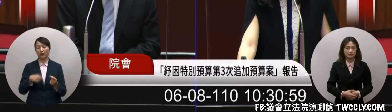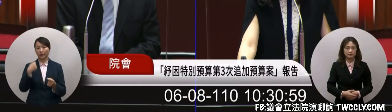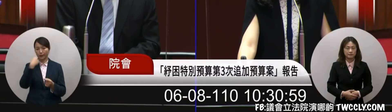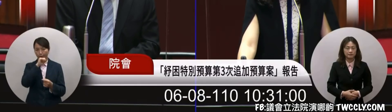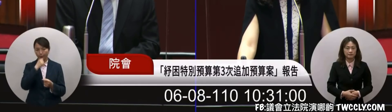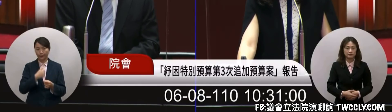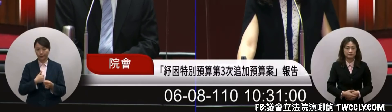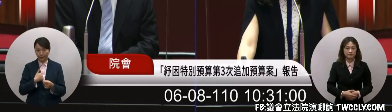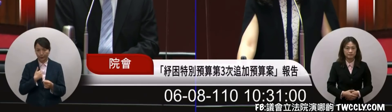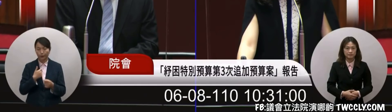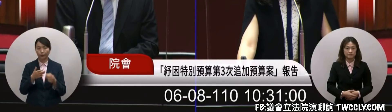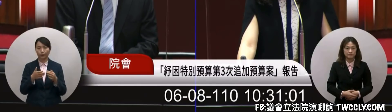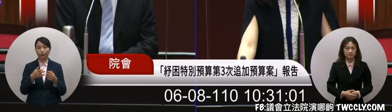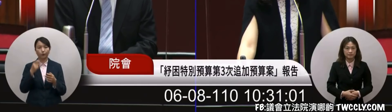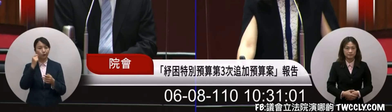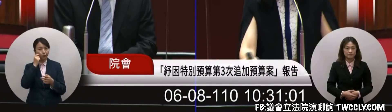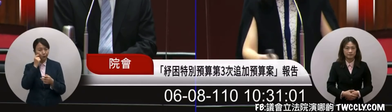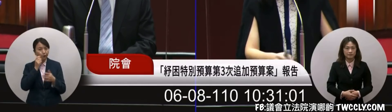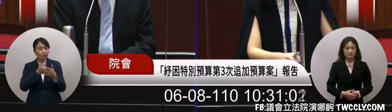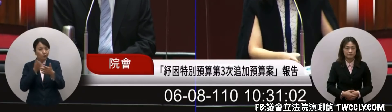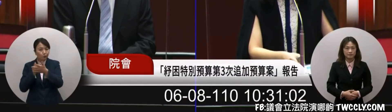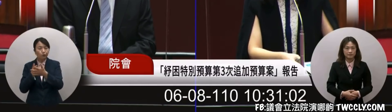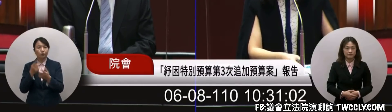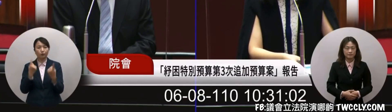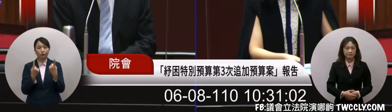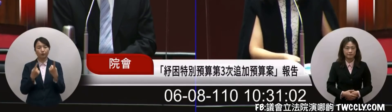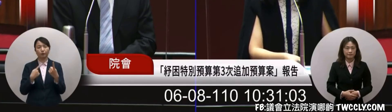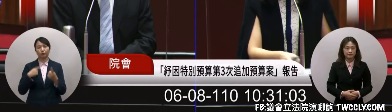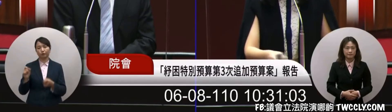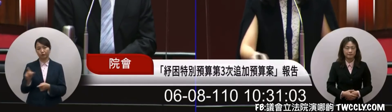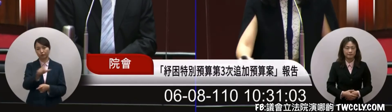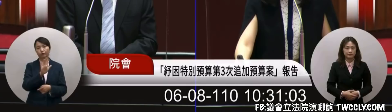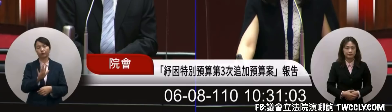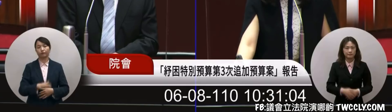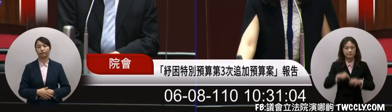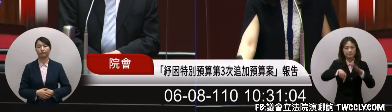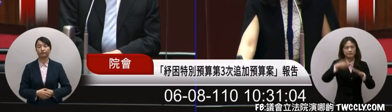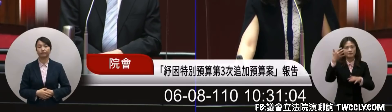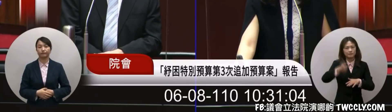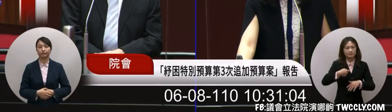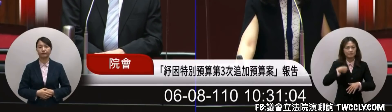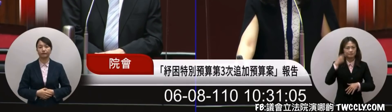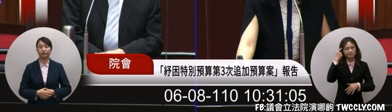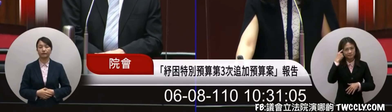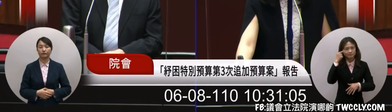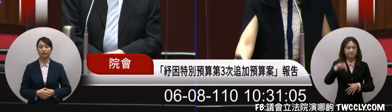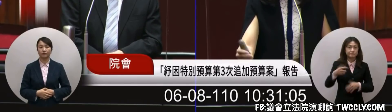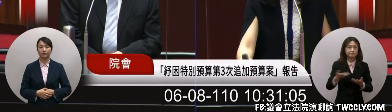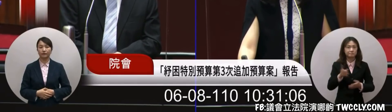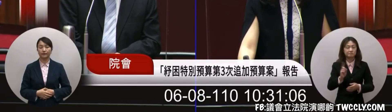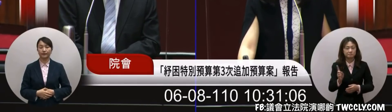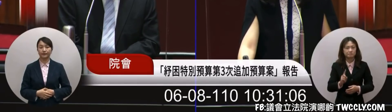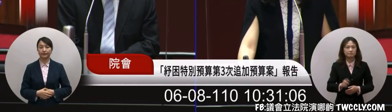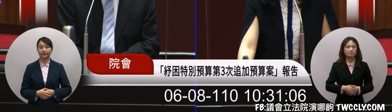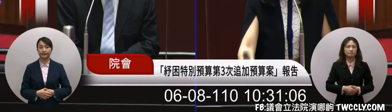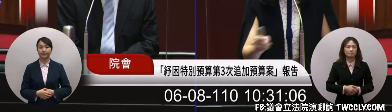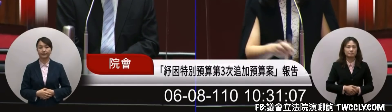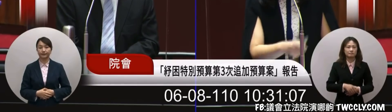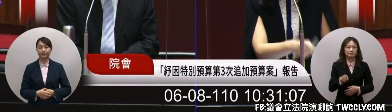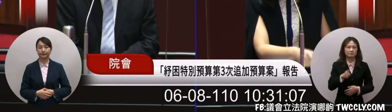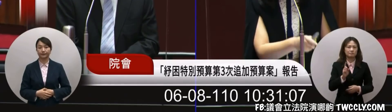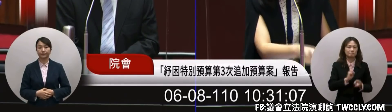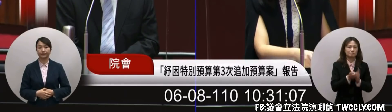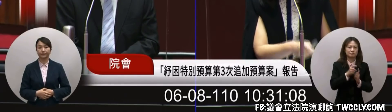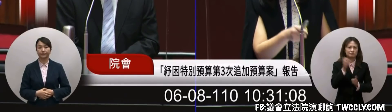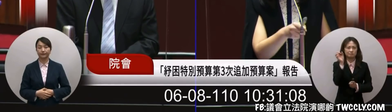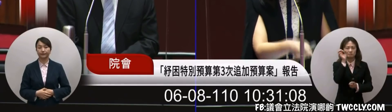实更困难，更胜于其他国家。 好啦，院长，我觉得是这样啦，成功的人找方法，失败人找借口。我们现